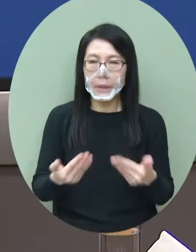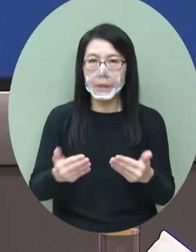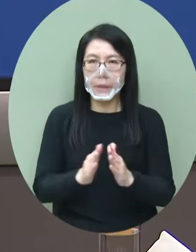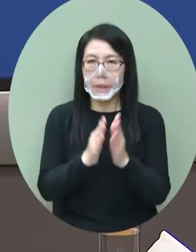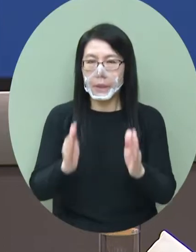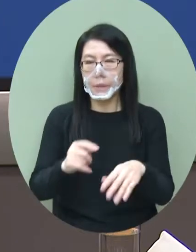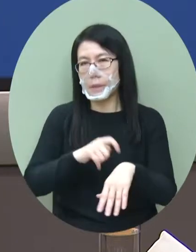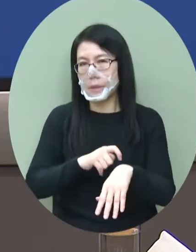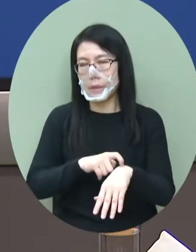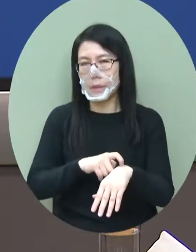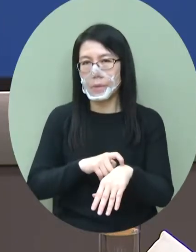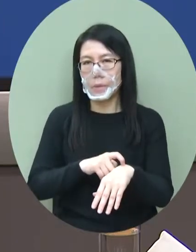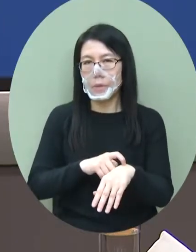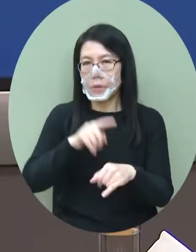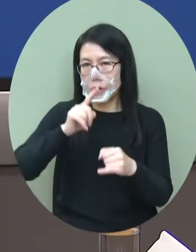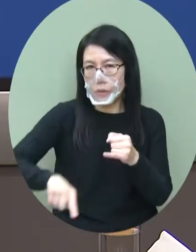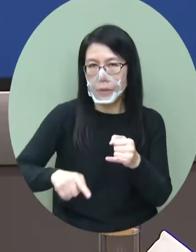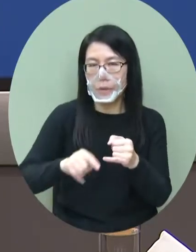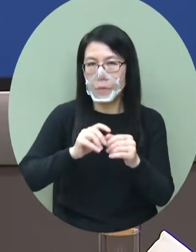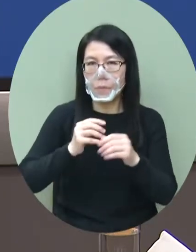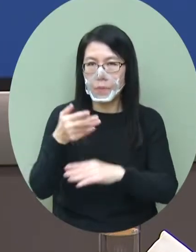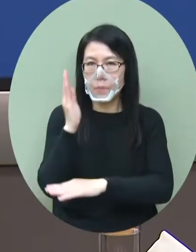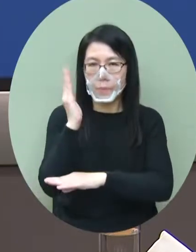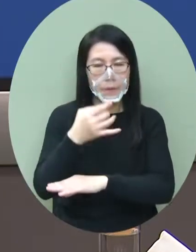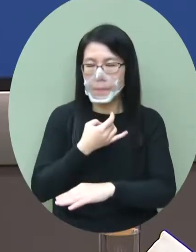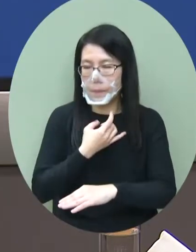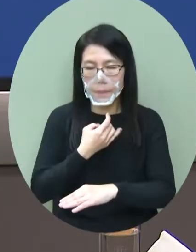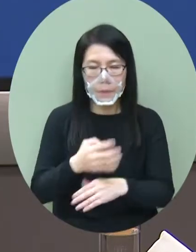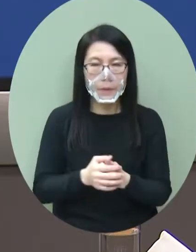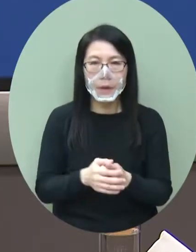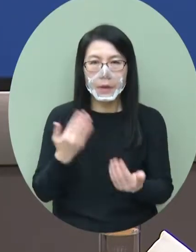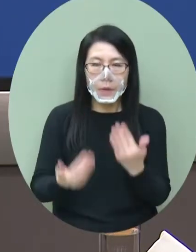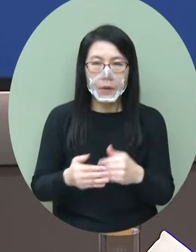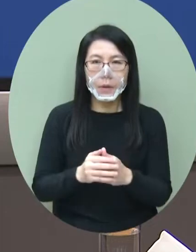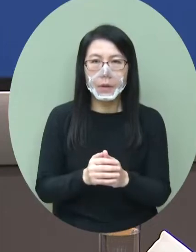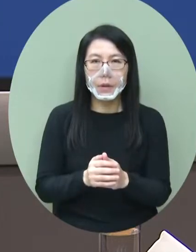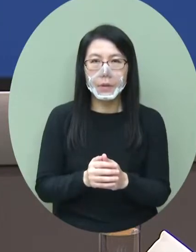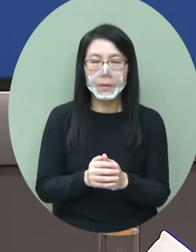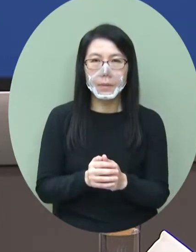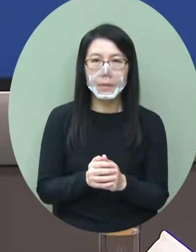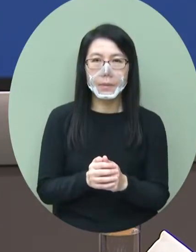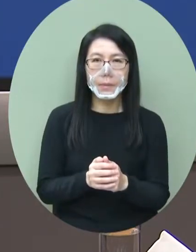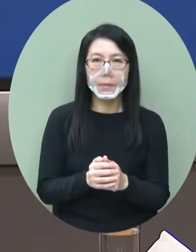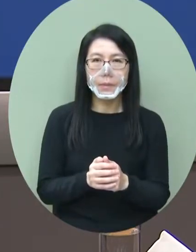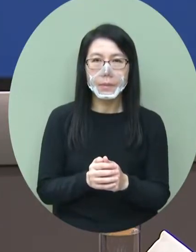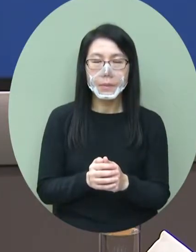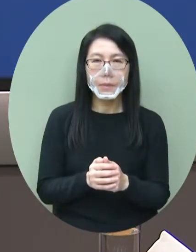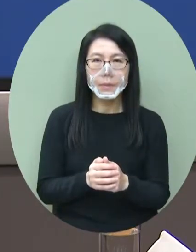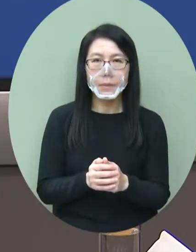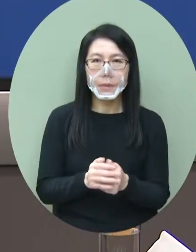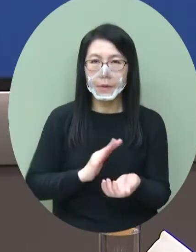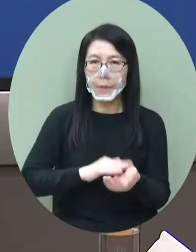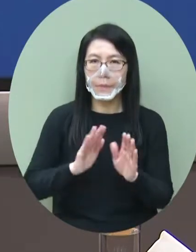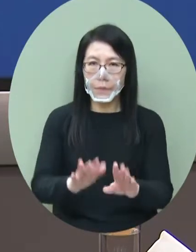现在没有到，但是这个当然是我们这个做抗疫的工作希望走在前，不是在